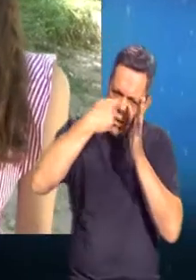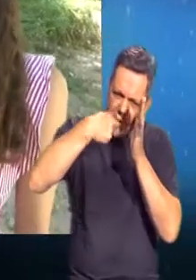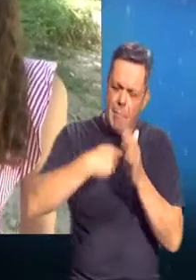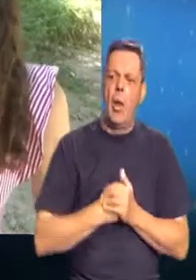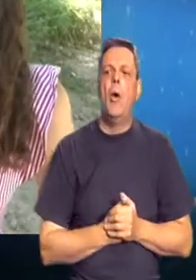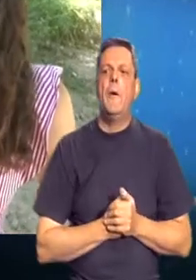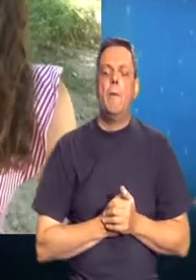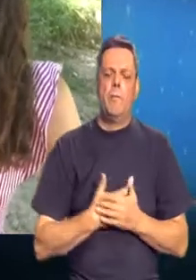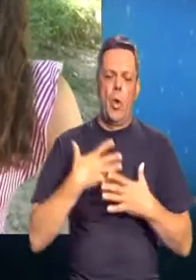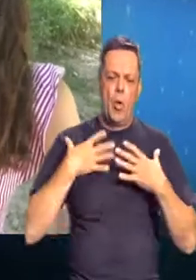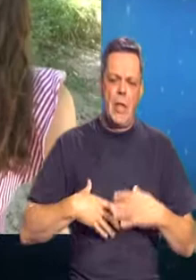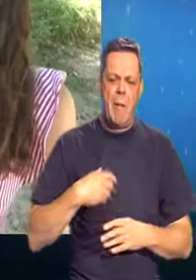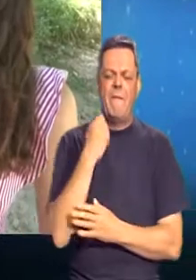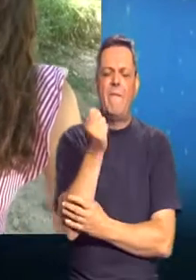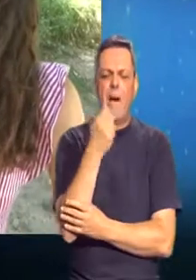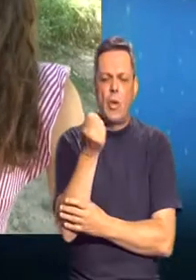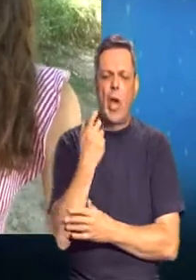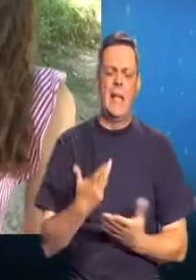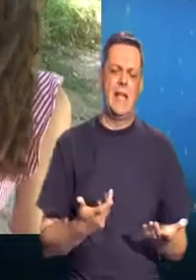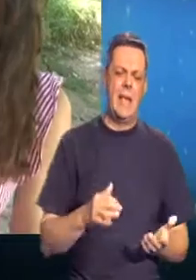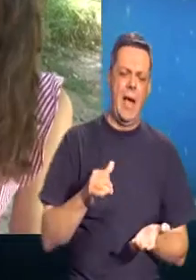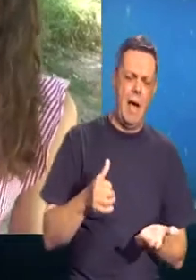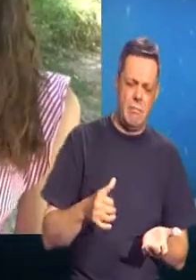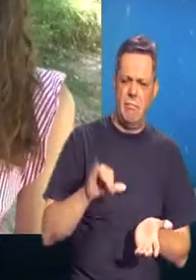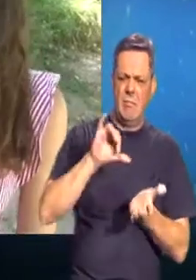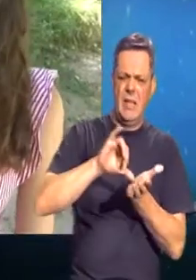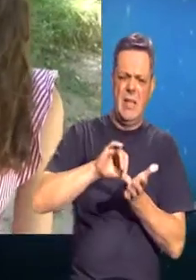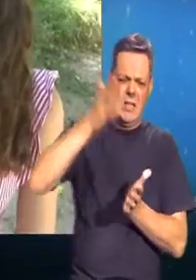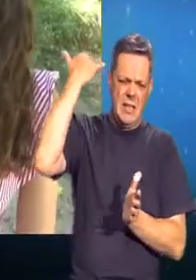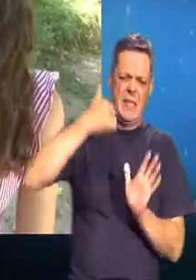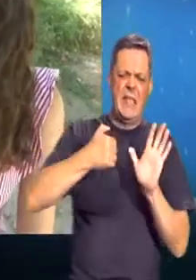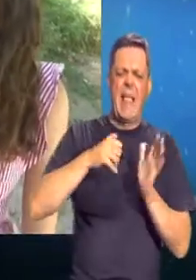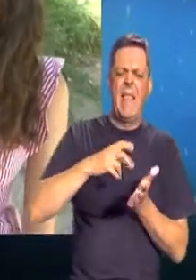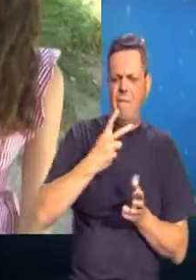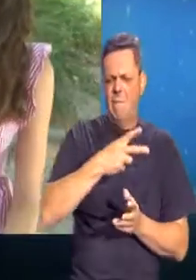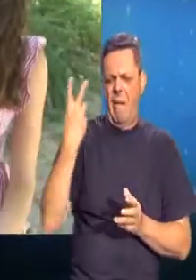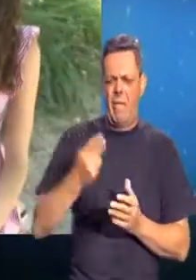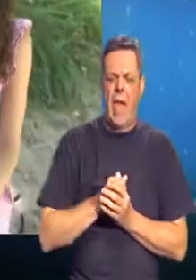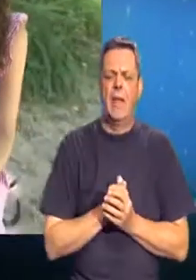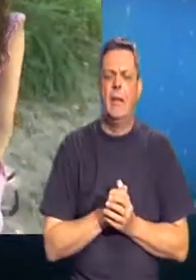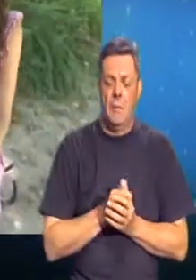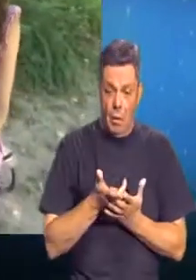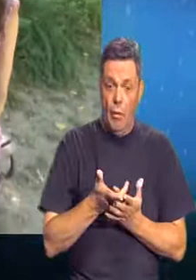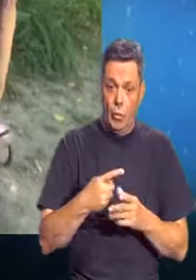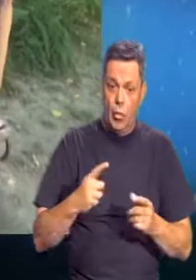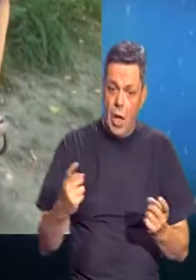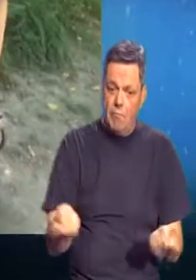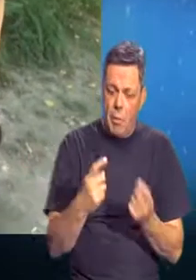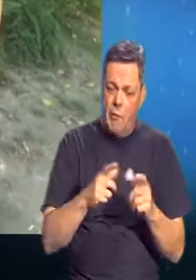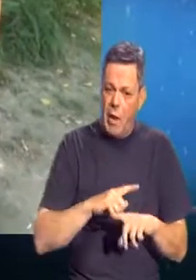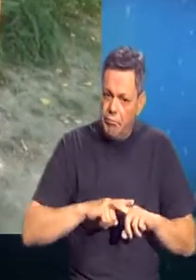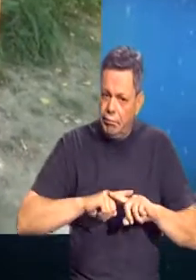snimalo, svašta. Kostimi vatrogasaca, srednjovjekovni kostimi, bilo je tu svega. Znači, promovirali ste i razna zanimanja, ne